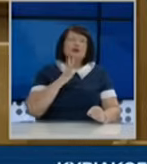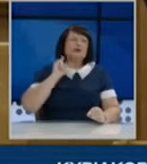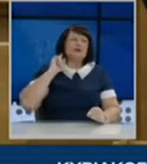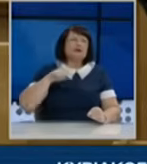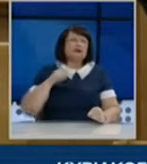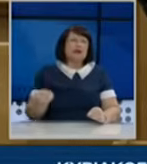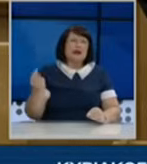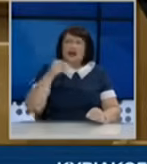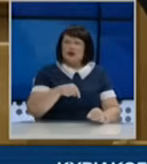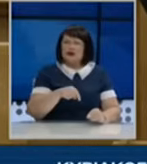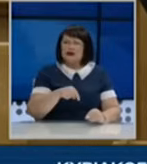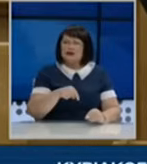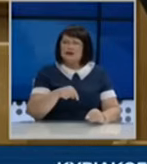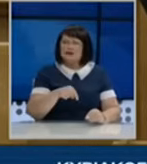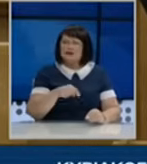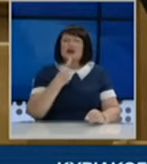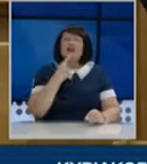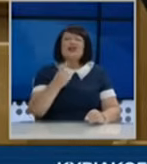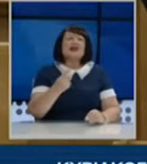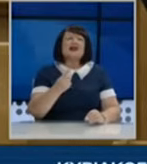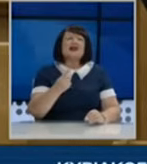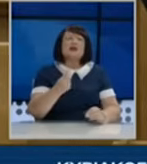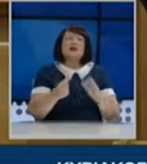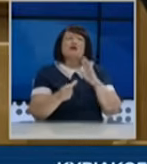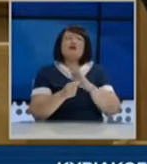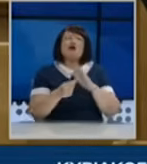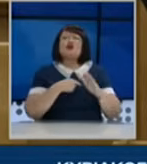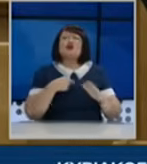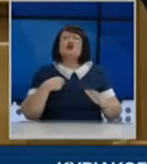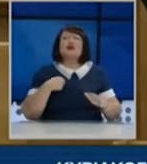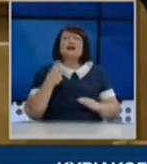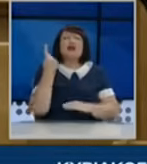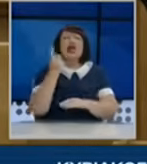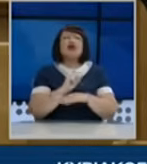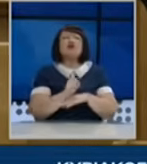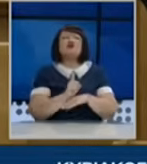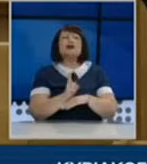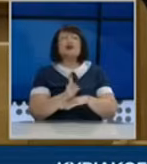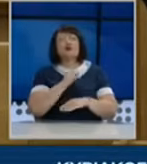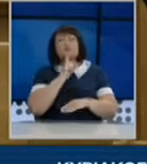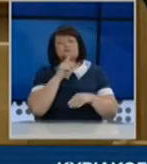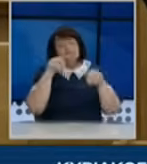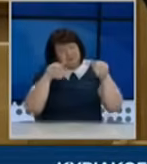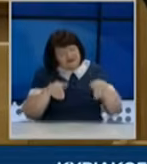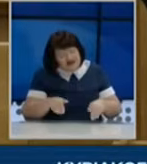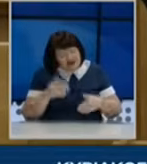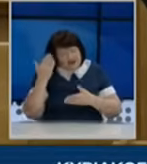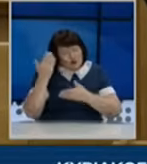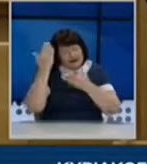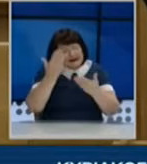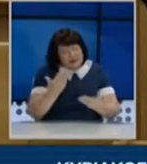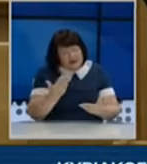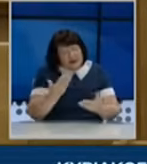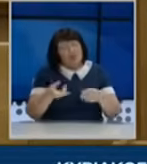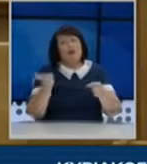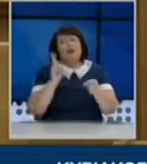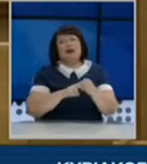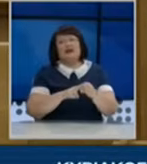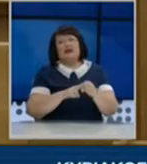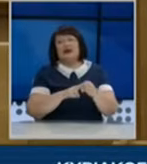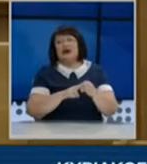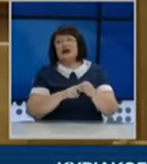της κυκλοφορίας, να ζητήσει κανείς πρόεδρος κόμματος να κάνουμε ενός λεπτού σιγή εδώ μέσα. Δεν ζήτησε κανείς από αυτούς ένα συγγνώμη